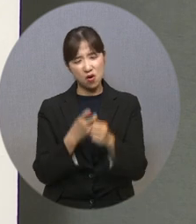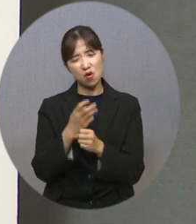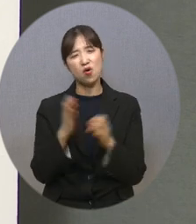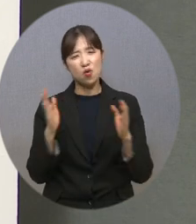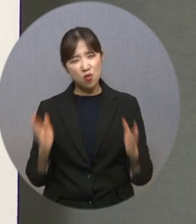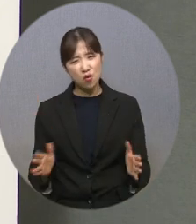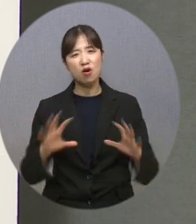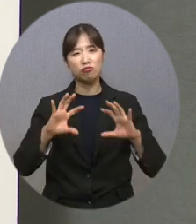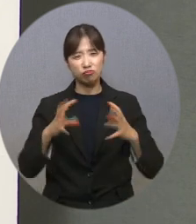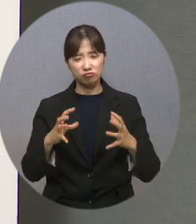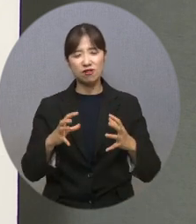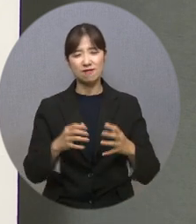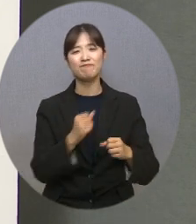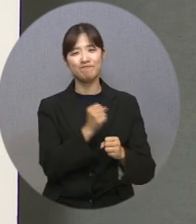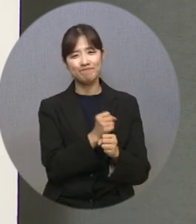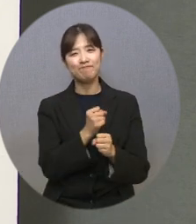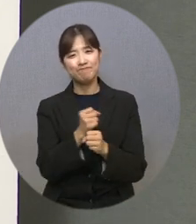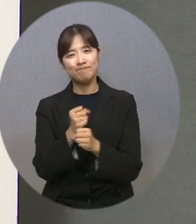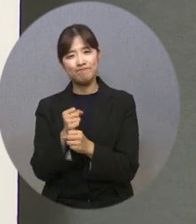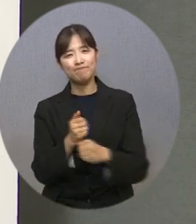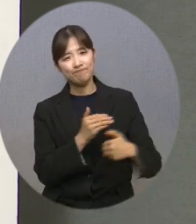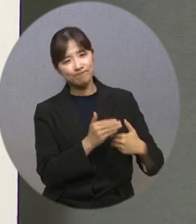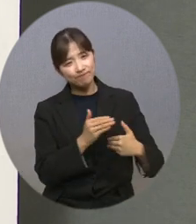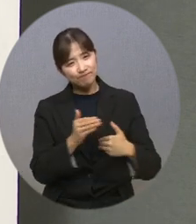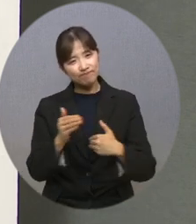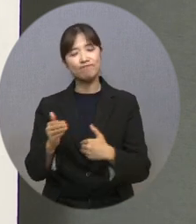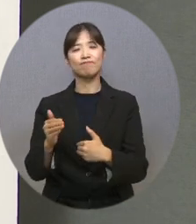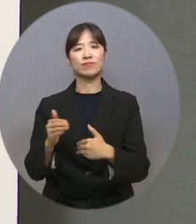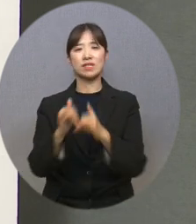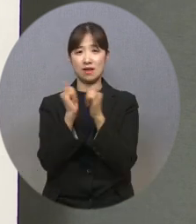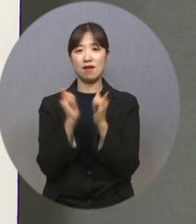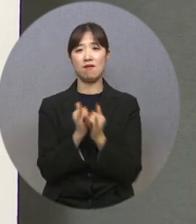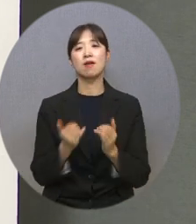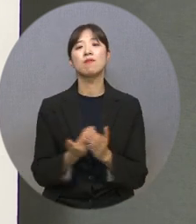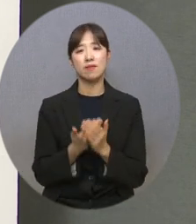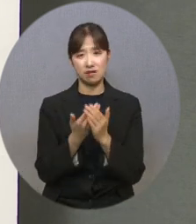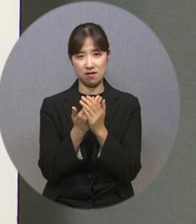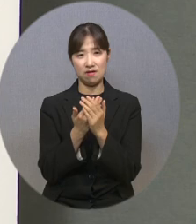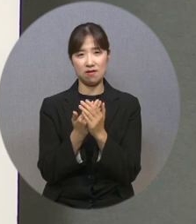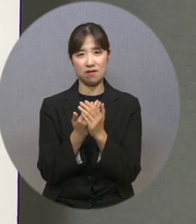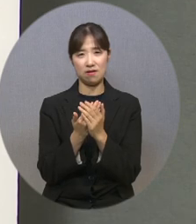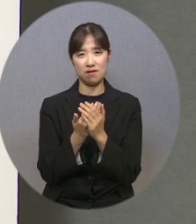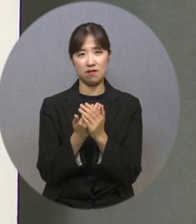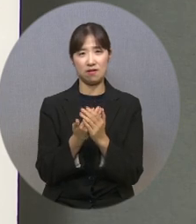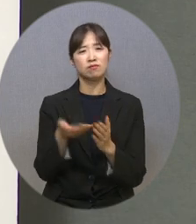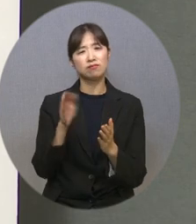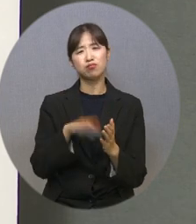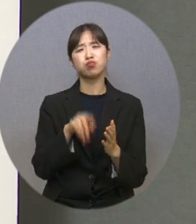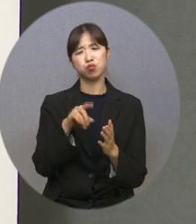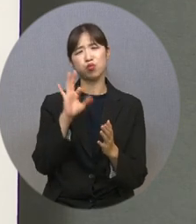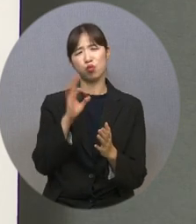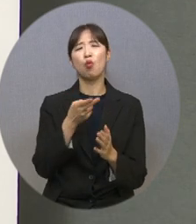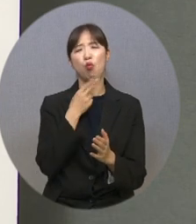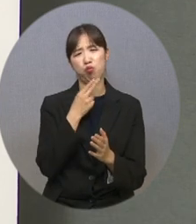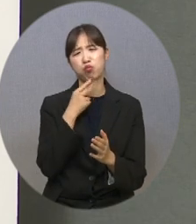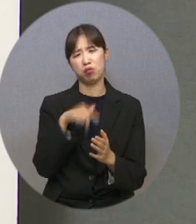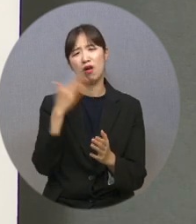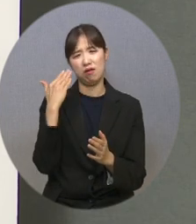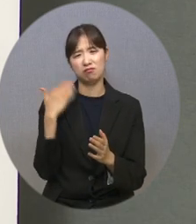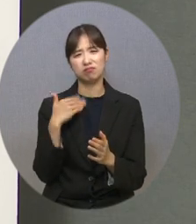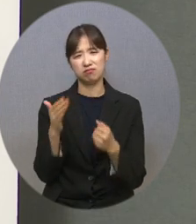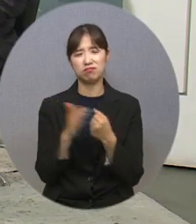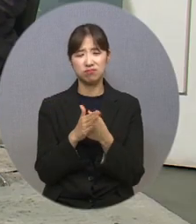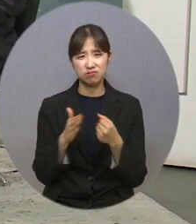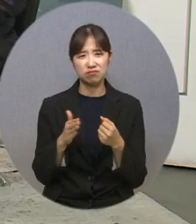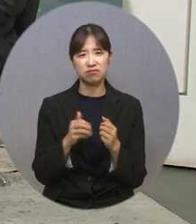국가를 이루어가면 여러 가지의 그 사회 발전, 그때 돈이 없었어요 우리나라가. 네네, 그렇습니다. 그러니까